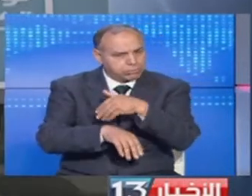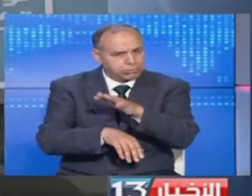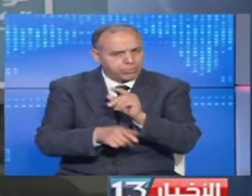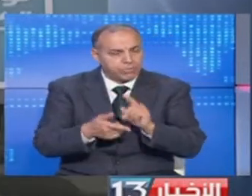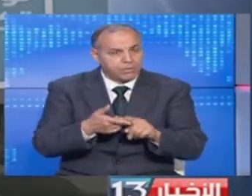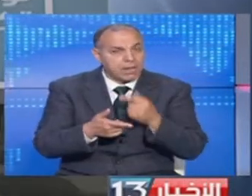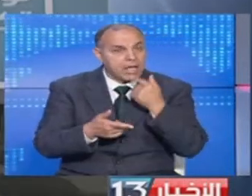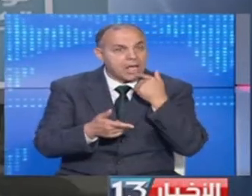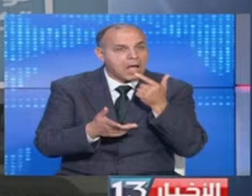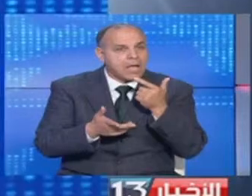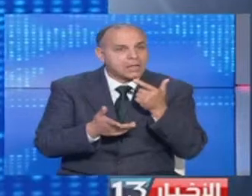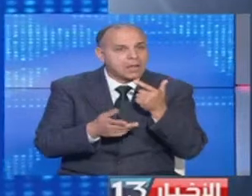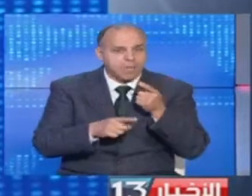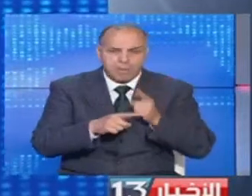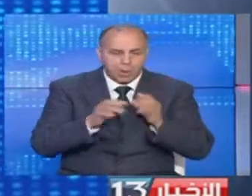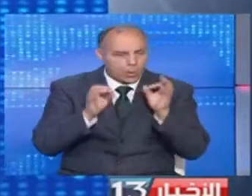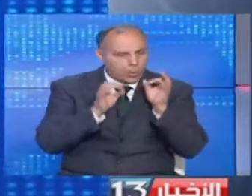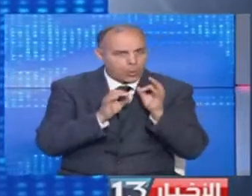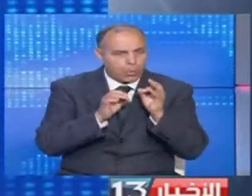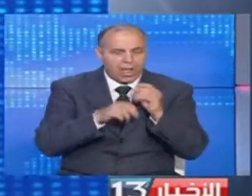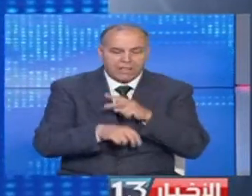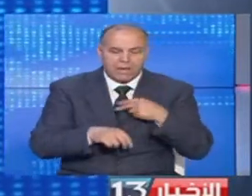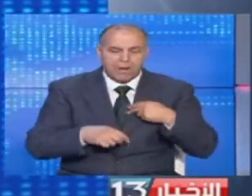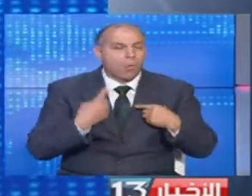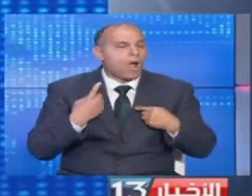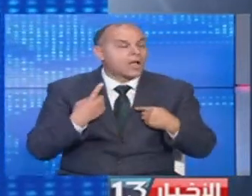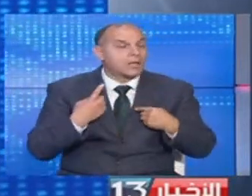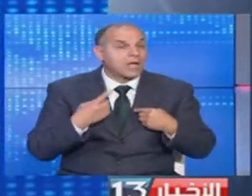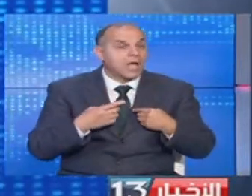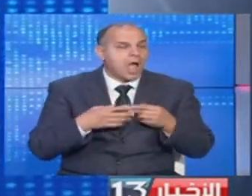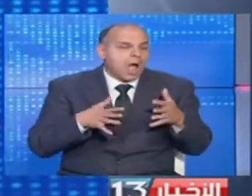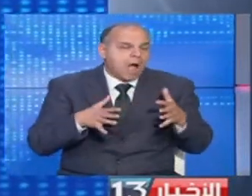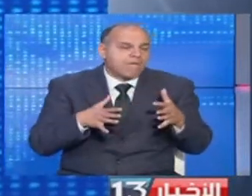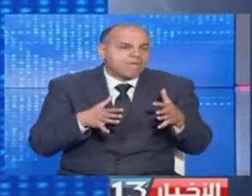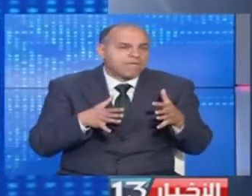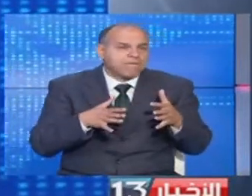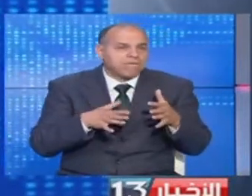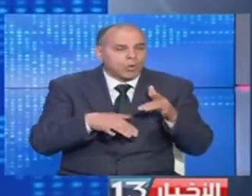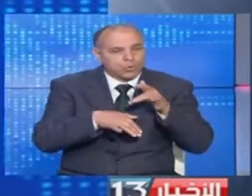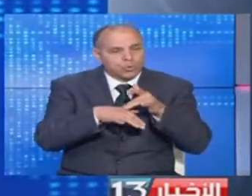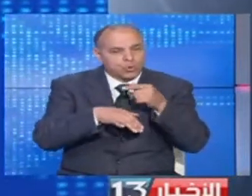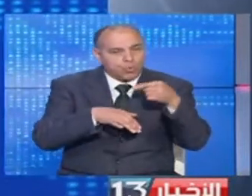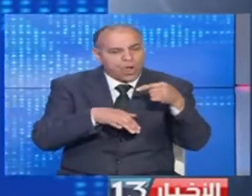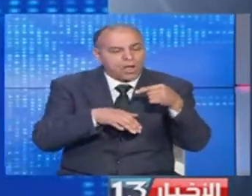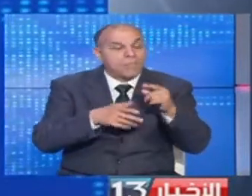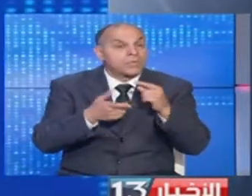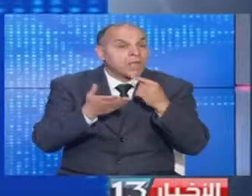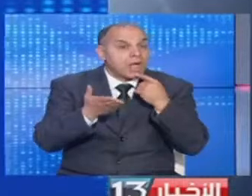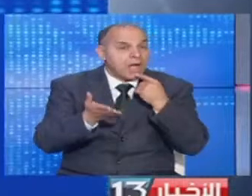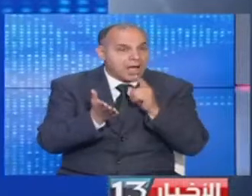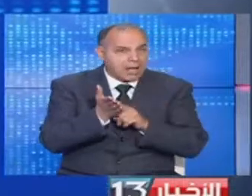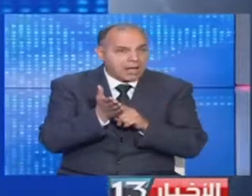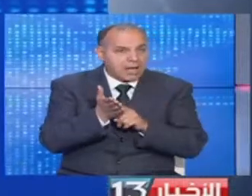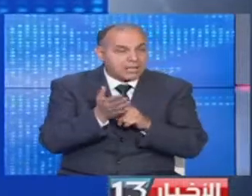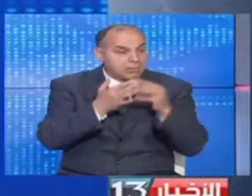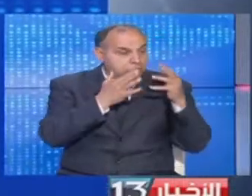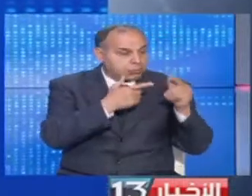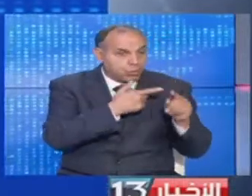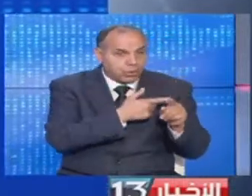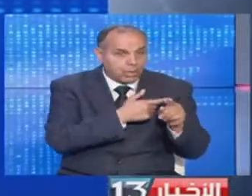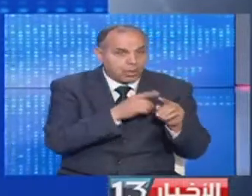ولم يقع منعه الامن الدنمارك بسبب مخاوف من اثاره الجانبيه بينما اكدت نتائج